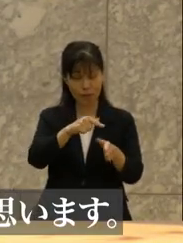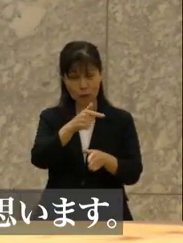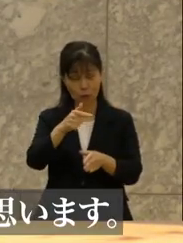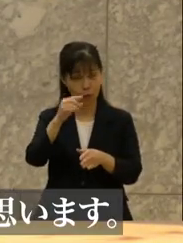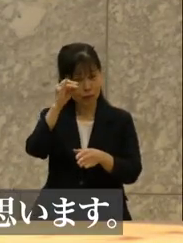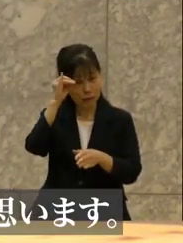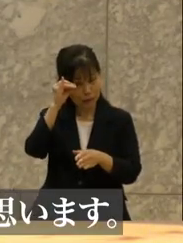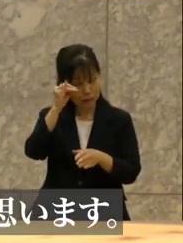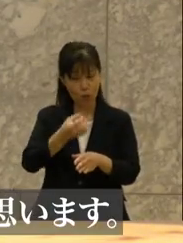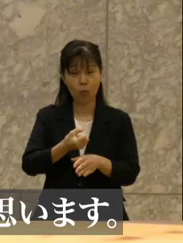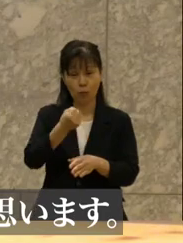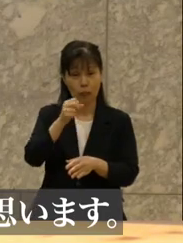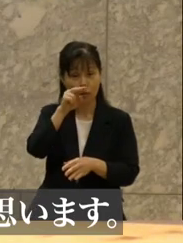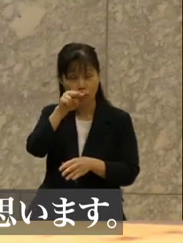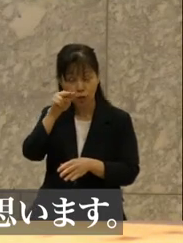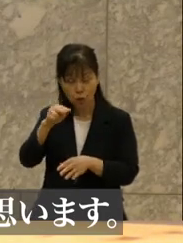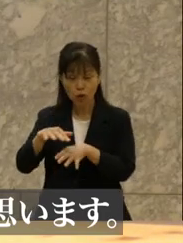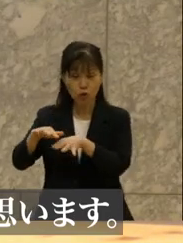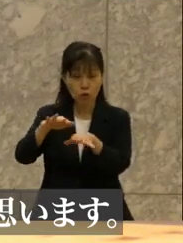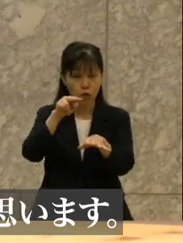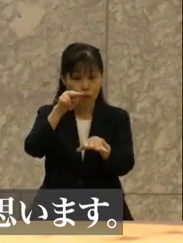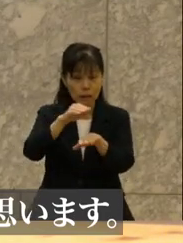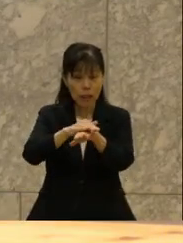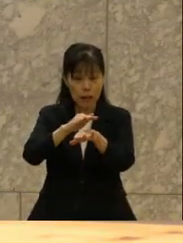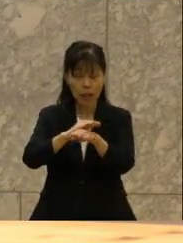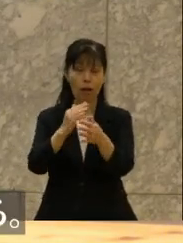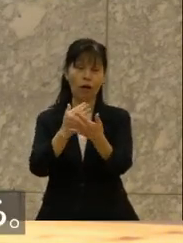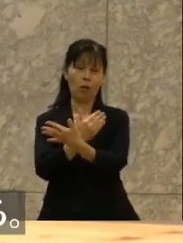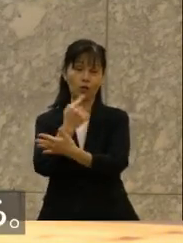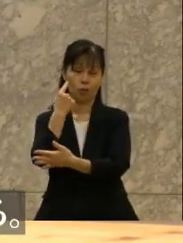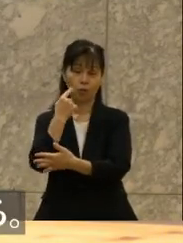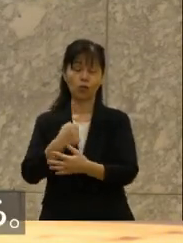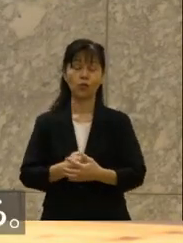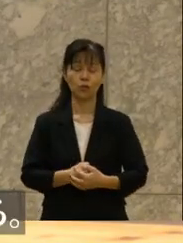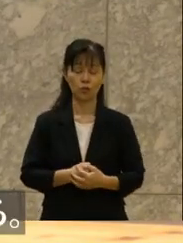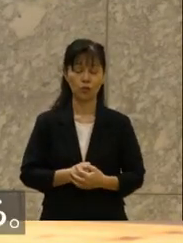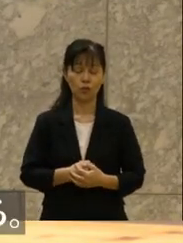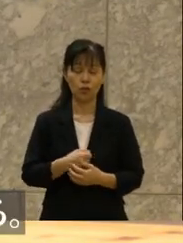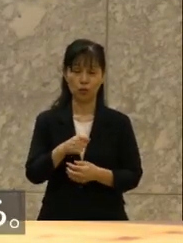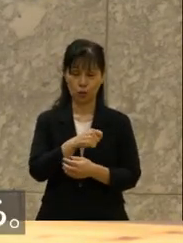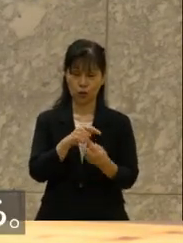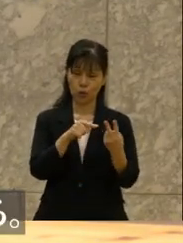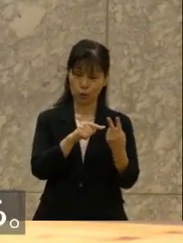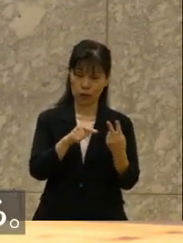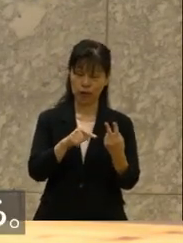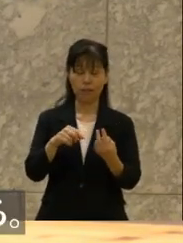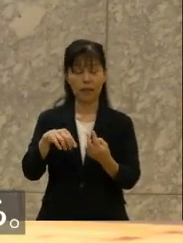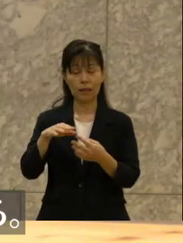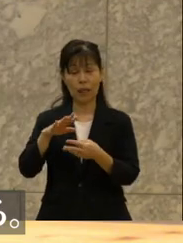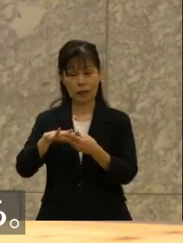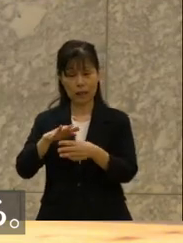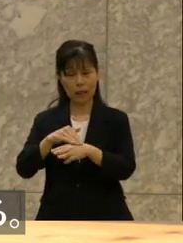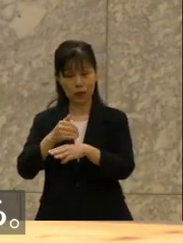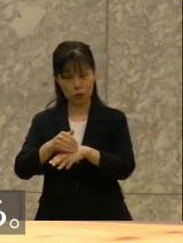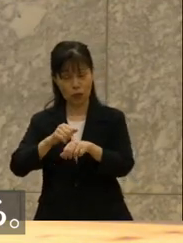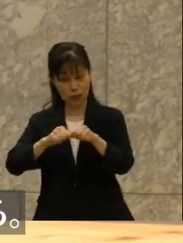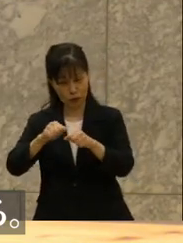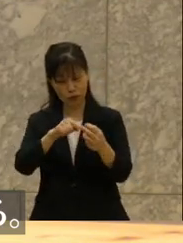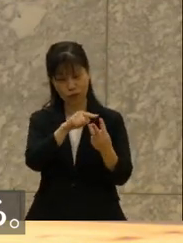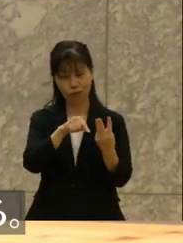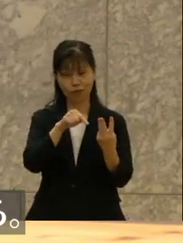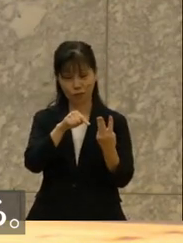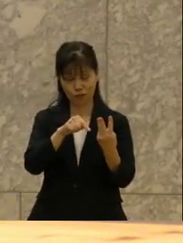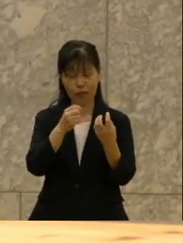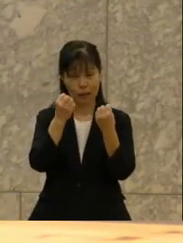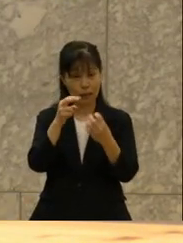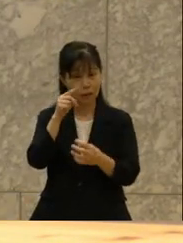てご覧になると陸上競技の見え方が全然違なってくると思います特にお二人の活躍そしてタカラさんの活躍それが新しい